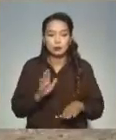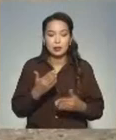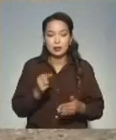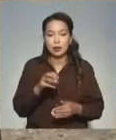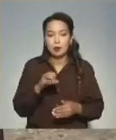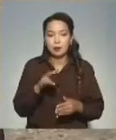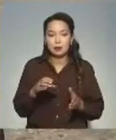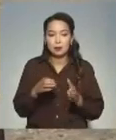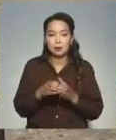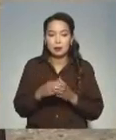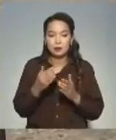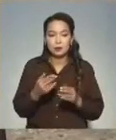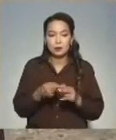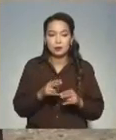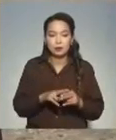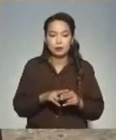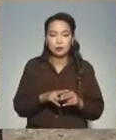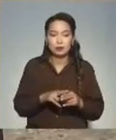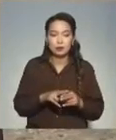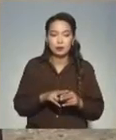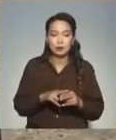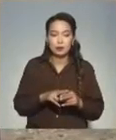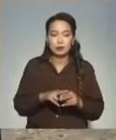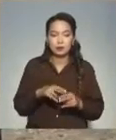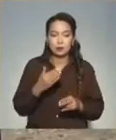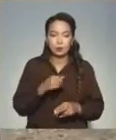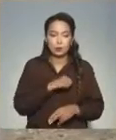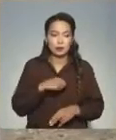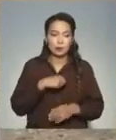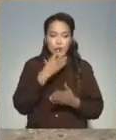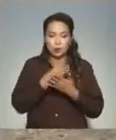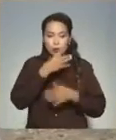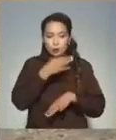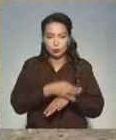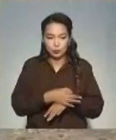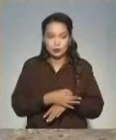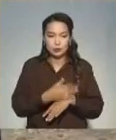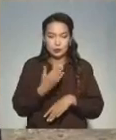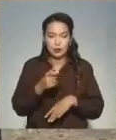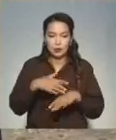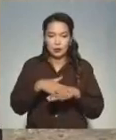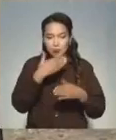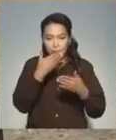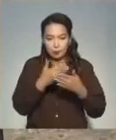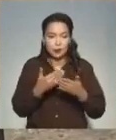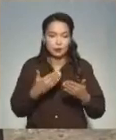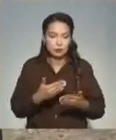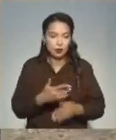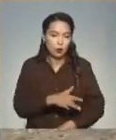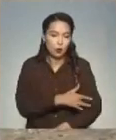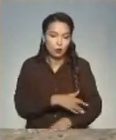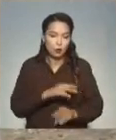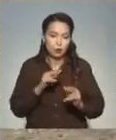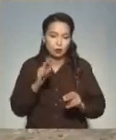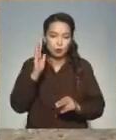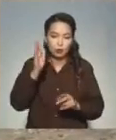Аманат партиясының сайланған депутат болғаннан кейін біз мынау өзіміздің жауапкершілігімізді халықтың алдында, біз халықтың қызметшісі екенін терең